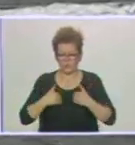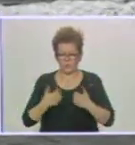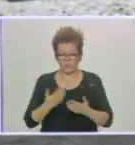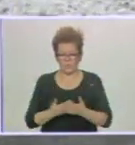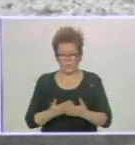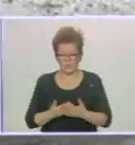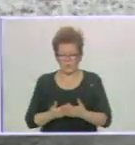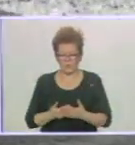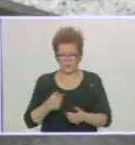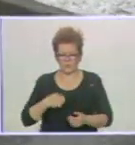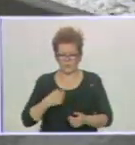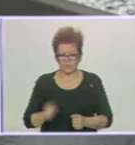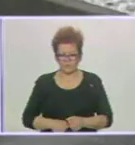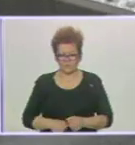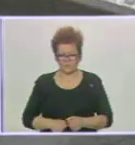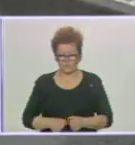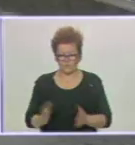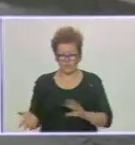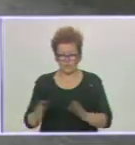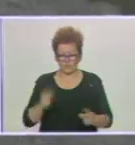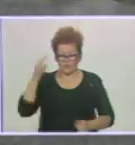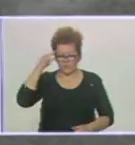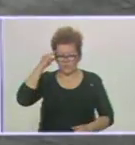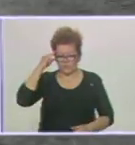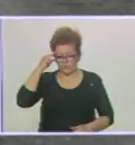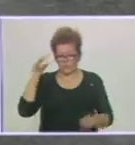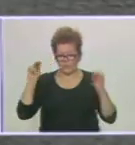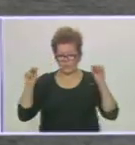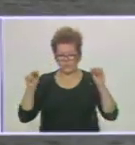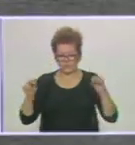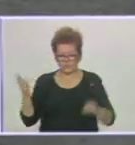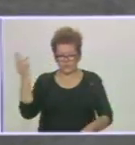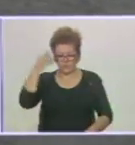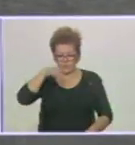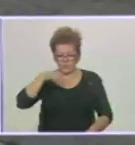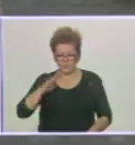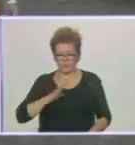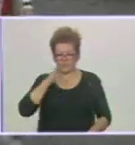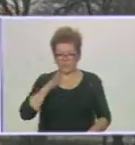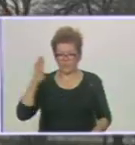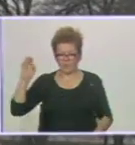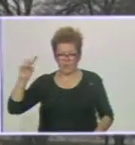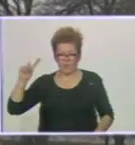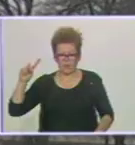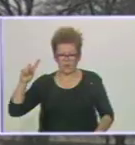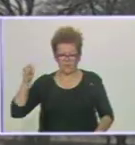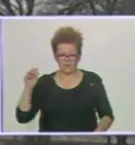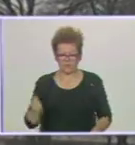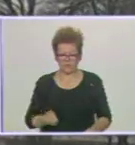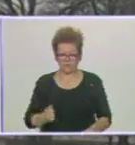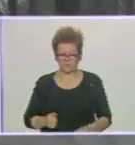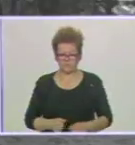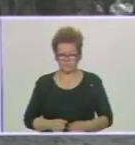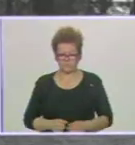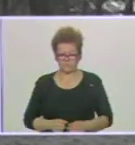altfel nu s-ar fi putut. Poate că dacă n-aș fi cunoscută pe dumneai, niciodată n-aș fi știut să cânt o baladă. Mi se pare imposibil, și am cum să cânt o baladă,